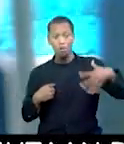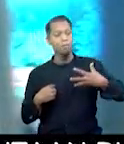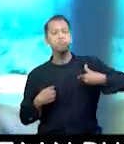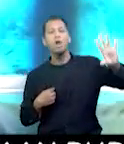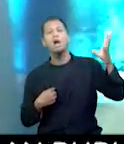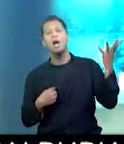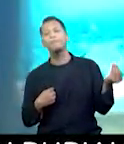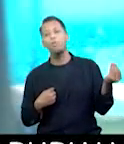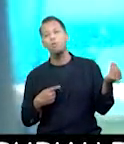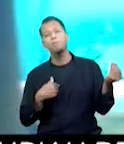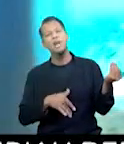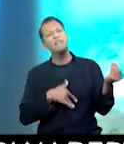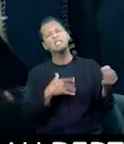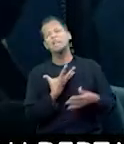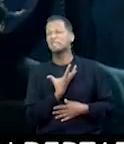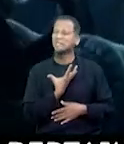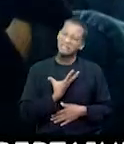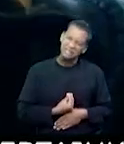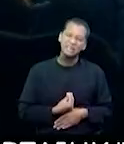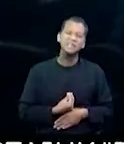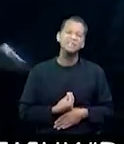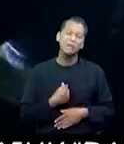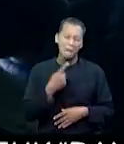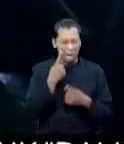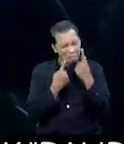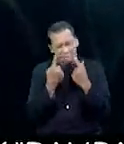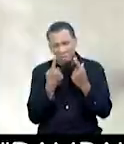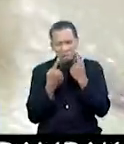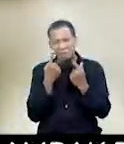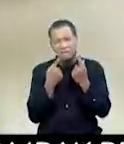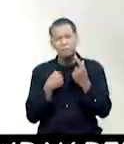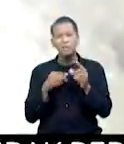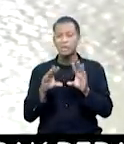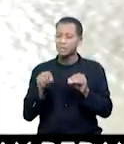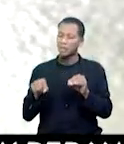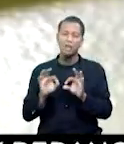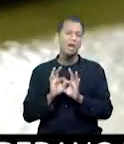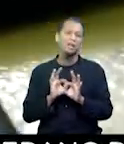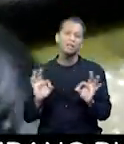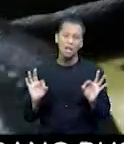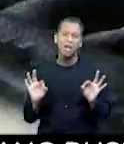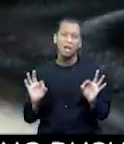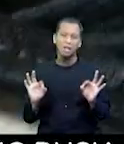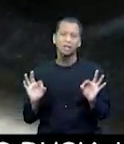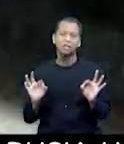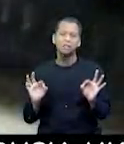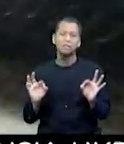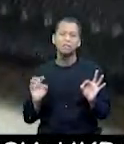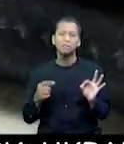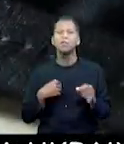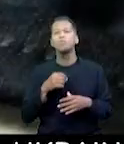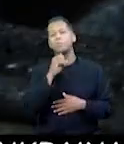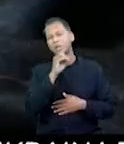sedih ya, mereka nangis ya, mereka nangis karena mereka kehilangan pekerjaan ya. Saya sangat tersentuh waktu itu. Aku minta maaf kepada mereka, aku